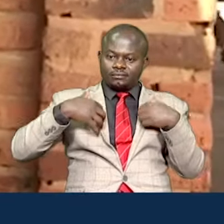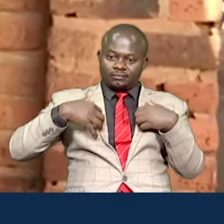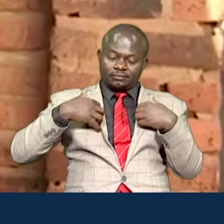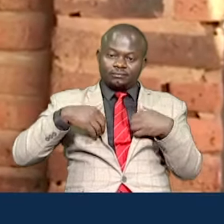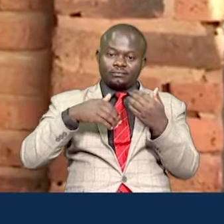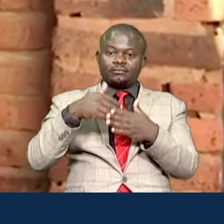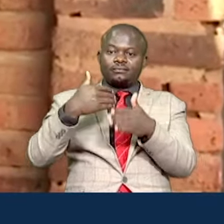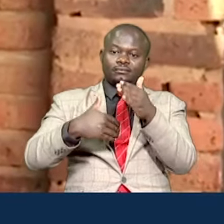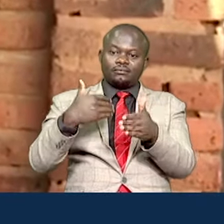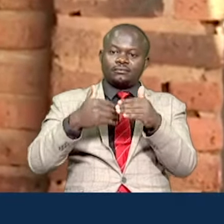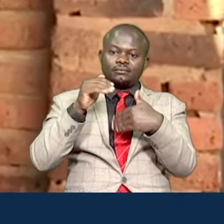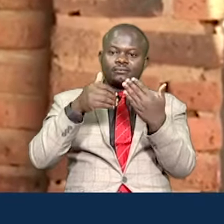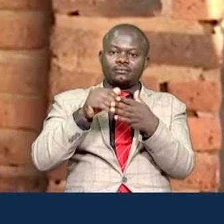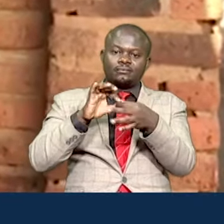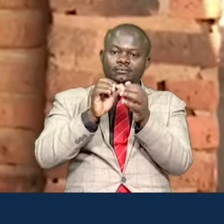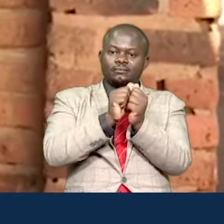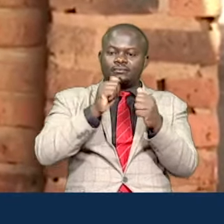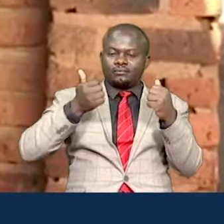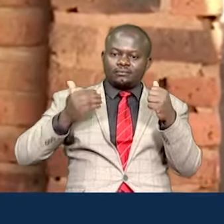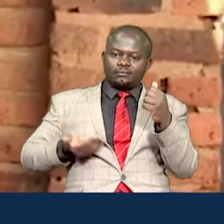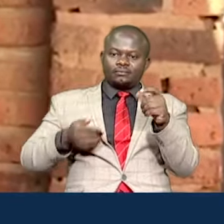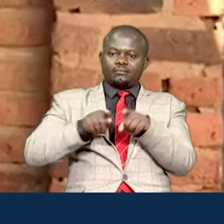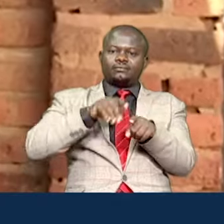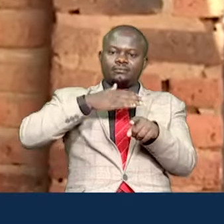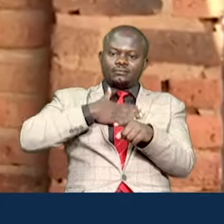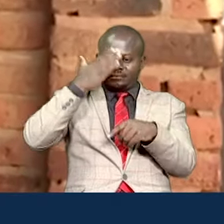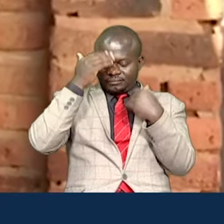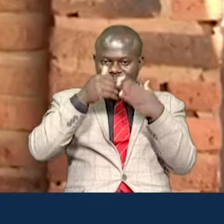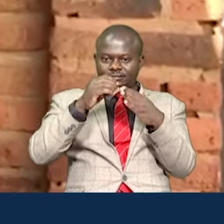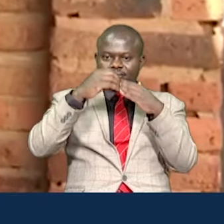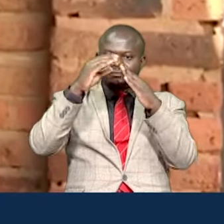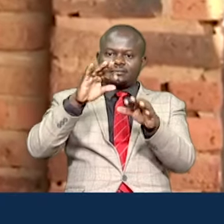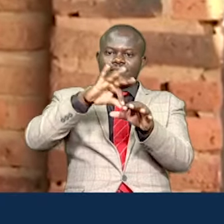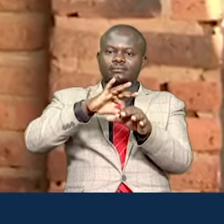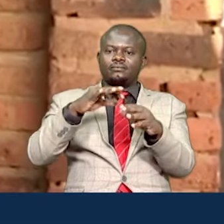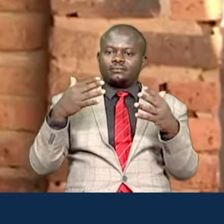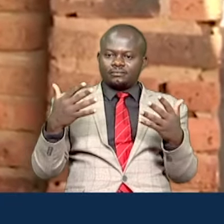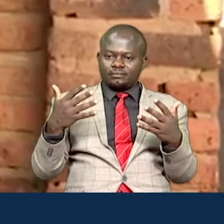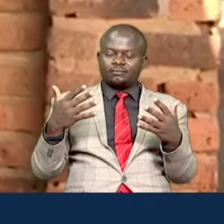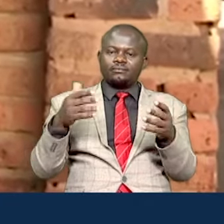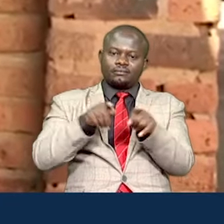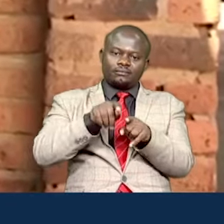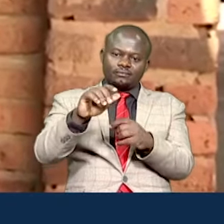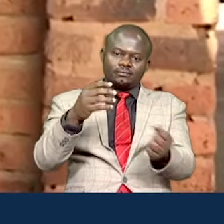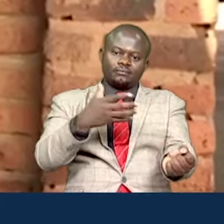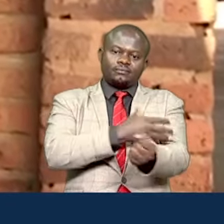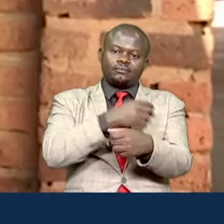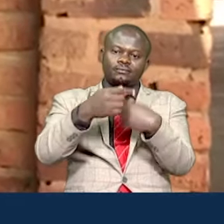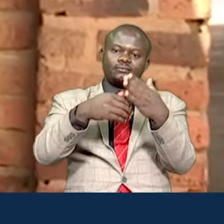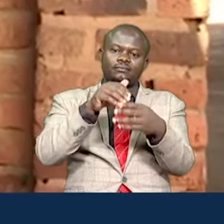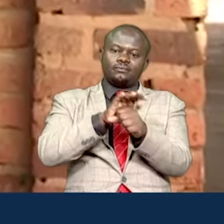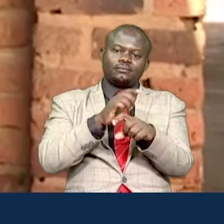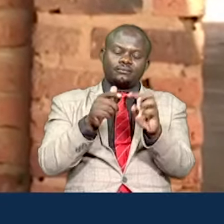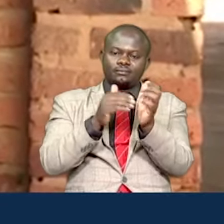nkaba hafi ngafatikanya n'abandi badamu bagenzi banjye kugira ngo wa muyobozi twatoye nawe imbaraga zikomeze zibe nyinshi kandi